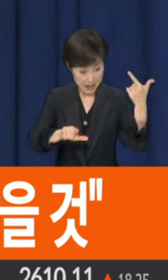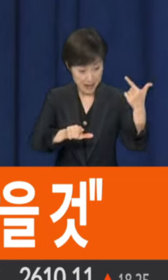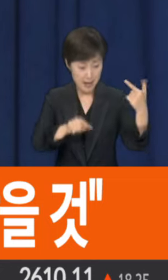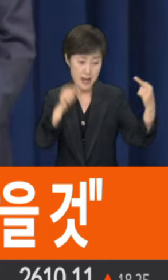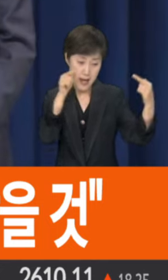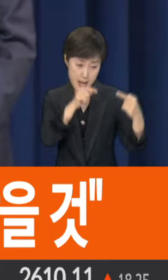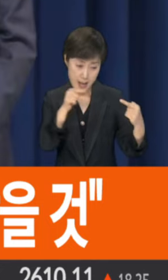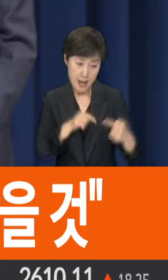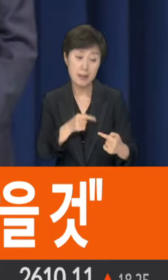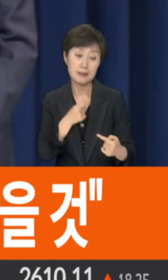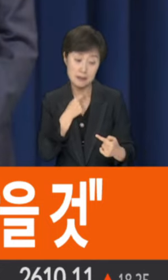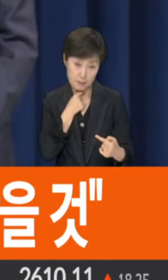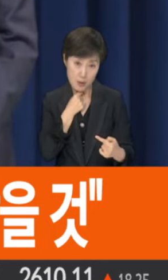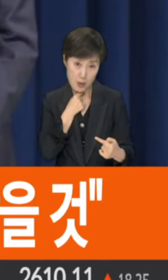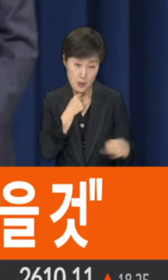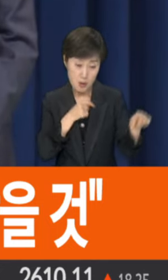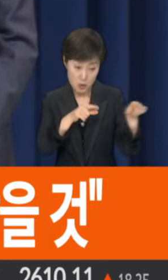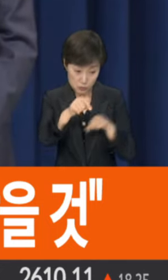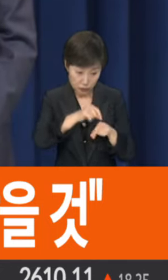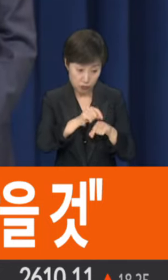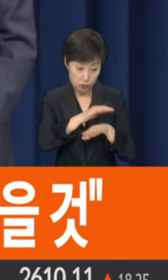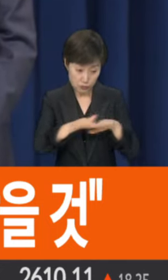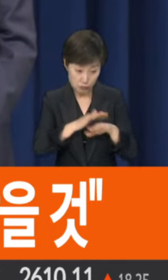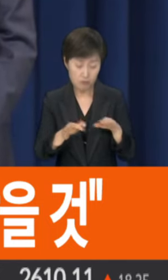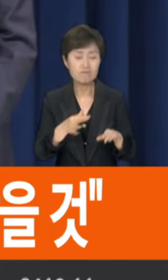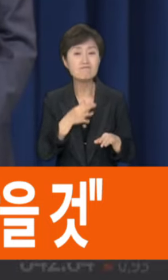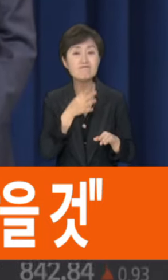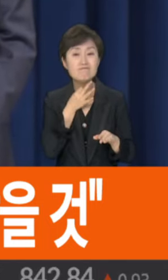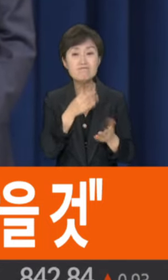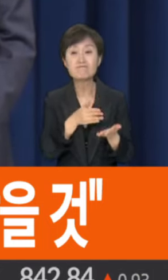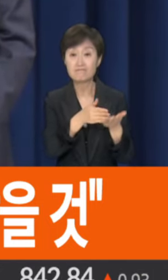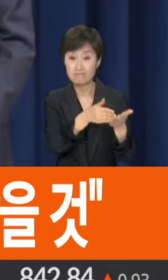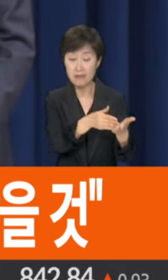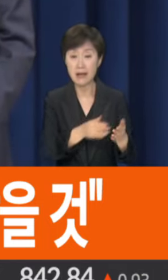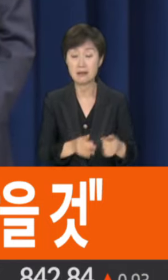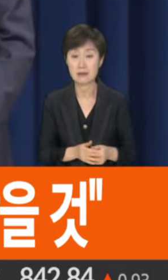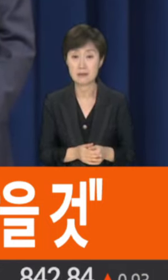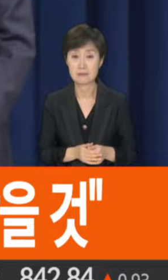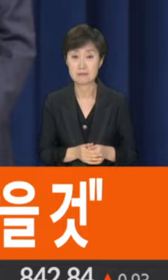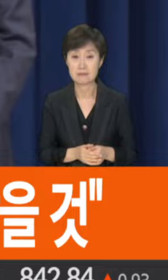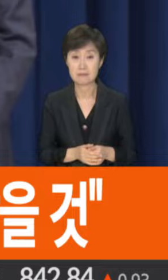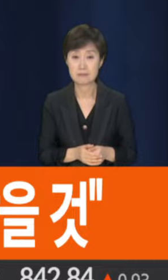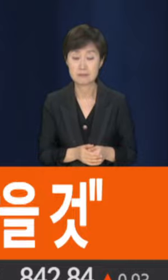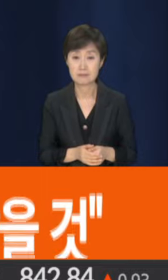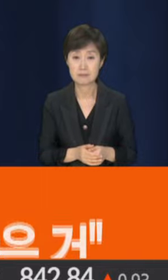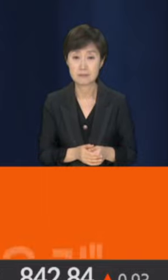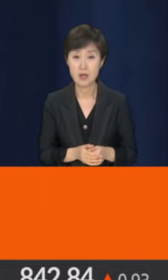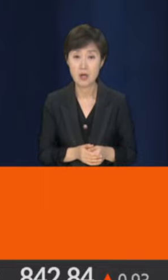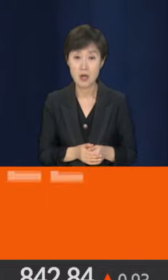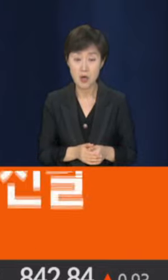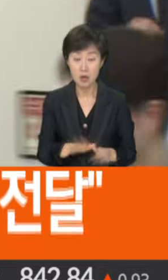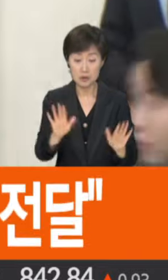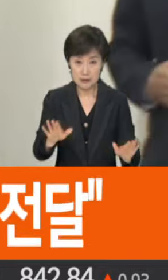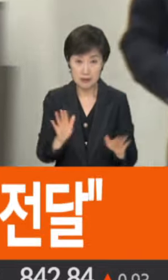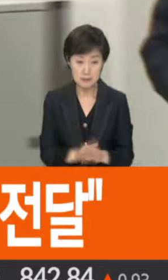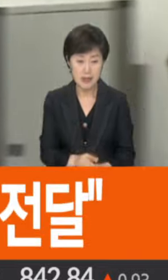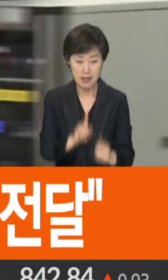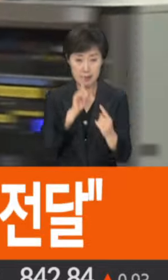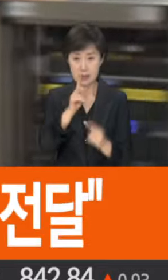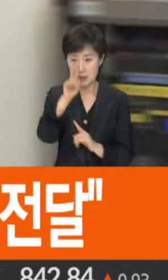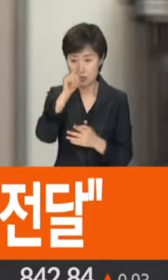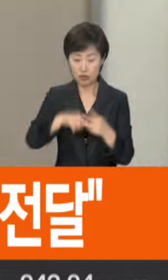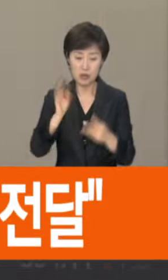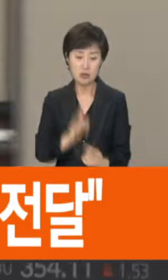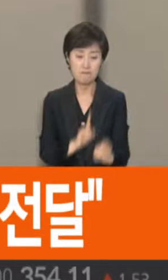찾아 몇 가지라도 해결하자는 이야기를 하게 될 것 같다고 설명했습니다 테이블 반대편에 앉게 될 이재명